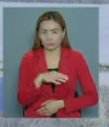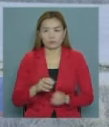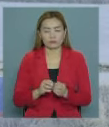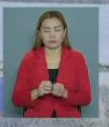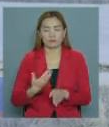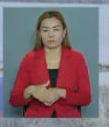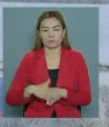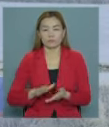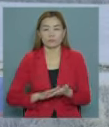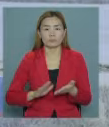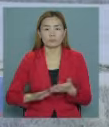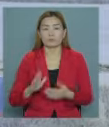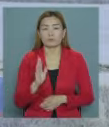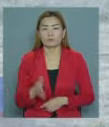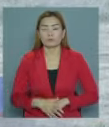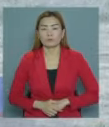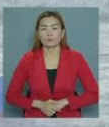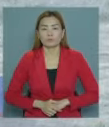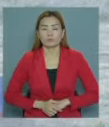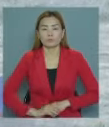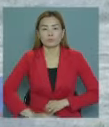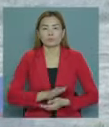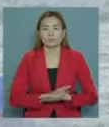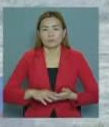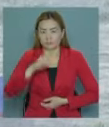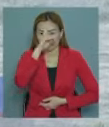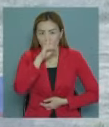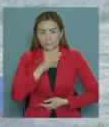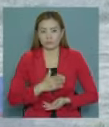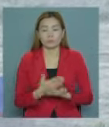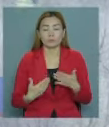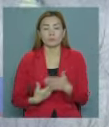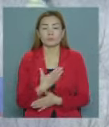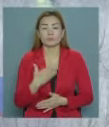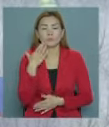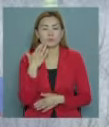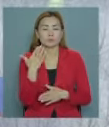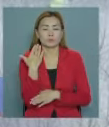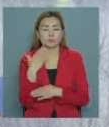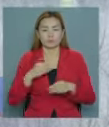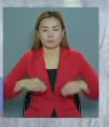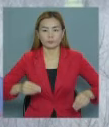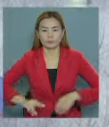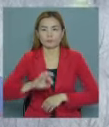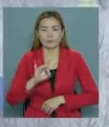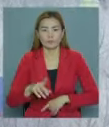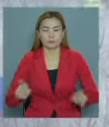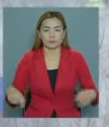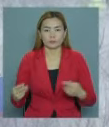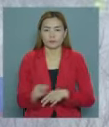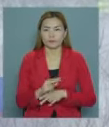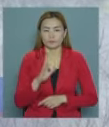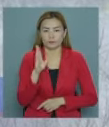де жалғасын таба беретін болады. Осы тазалық айлығы кезінде жаңадан жас көшеттері егілсе, саябақтар қалпына